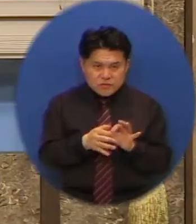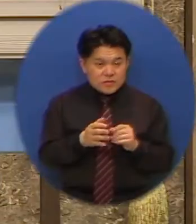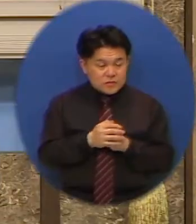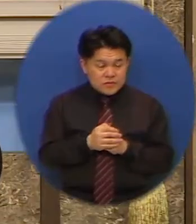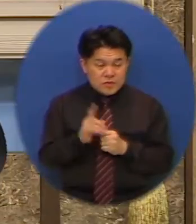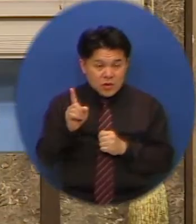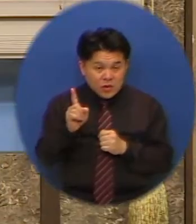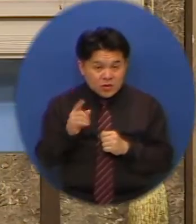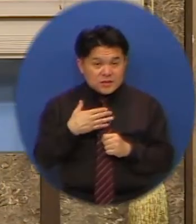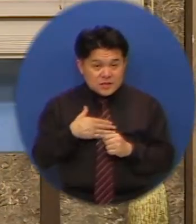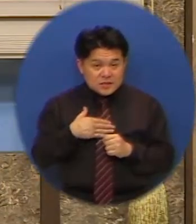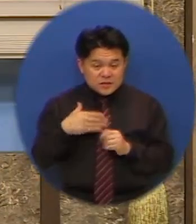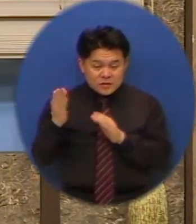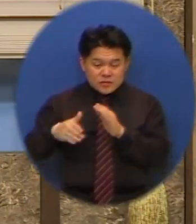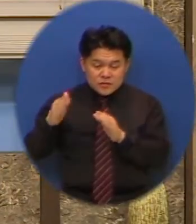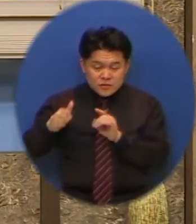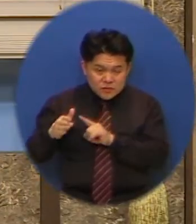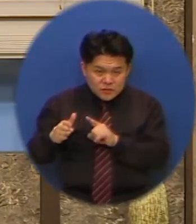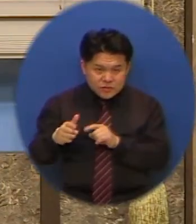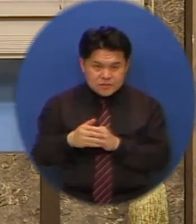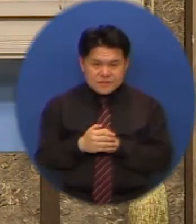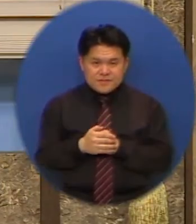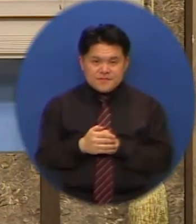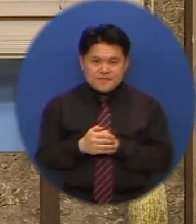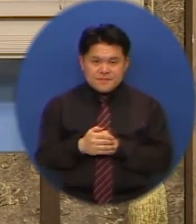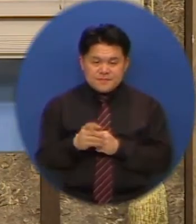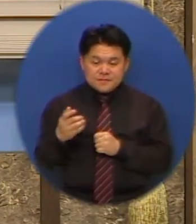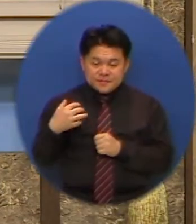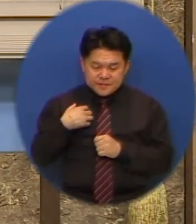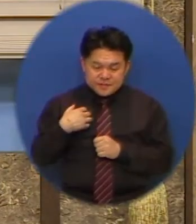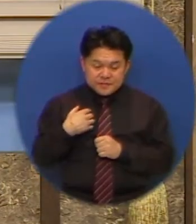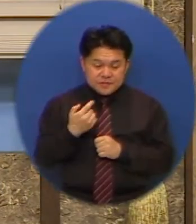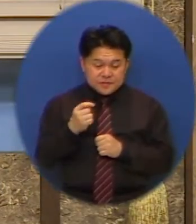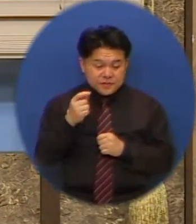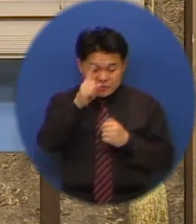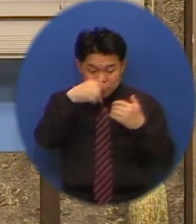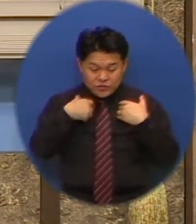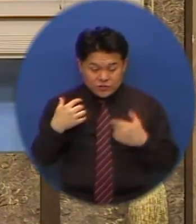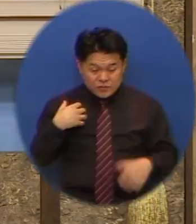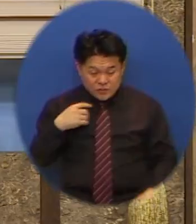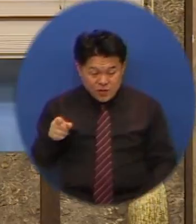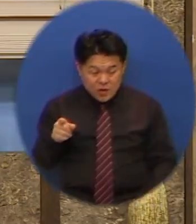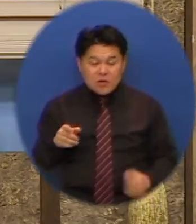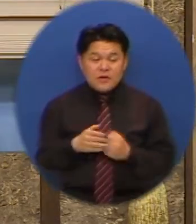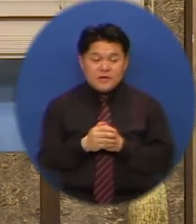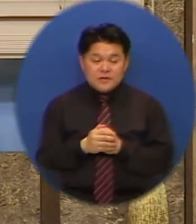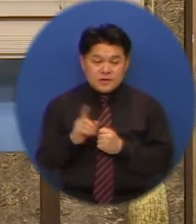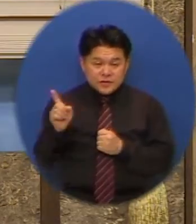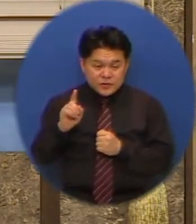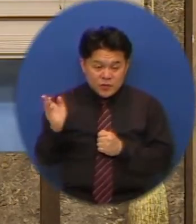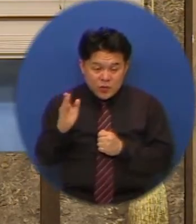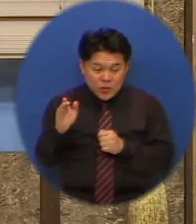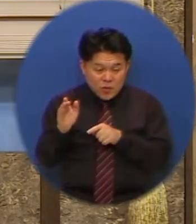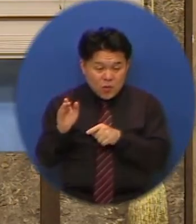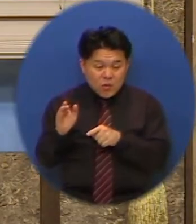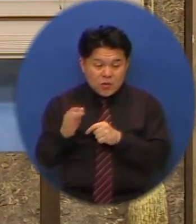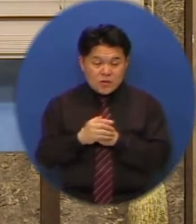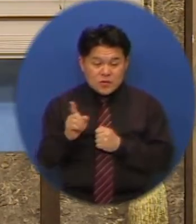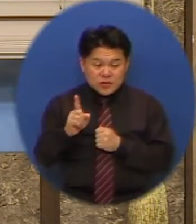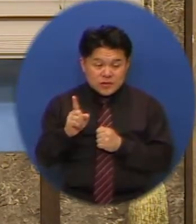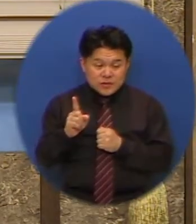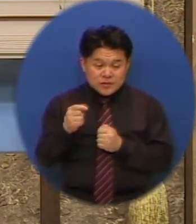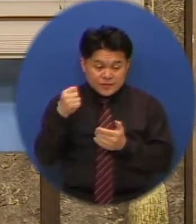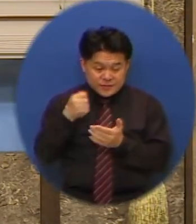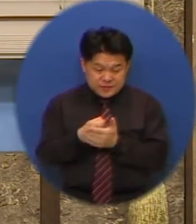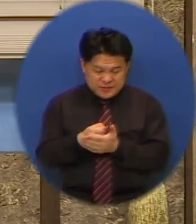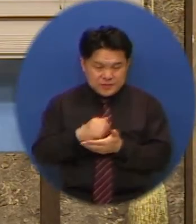안 돼요. 네. 네? 공이 했는데 그 공의 역할, 관의 역할이 그 어느 선에서 딱 이게 정해져야